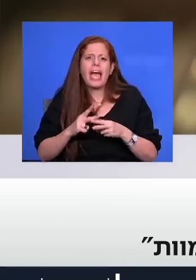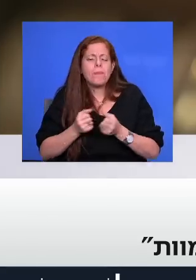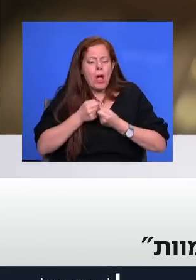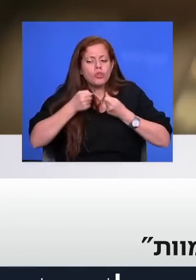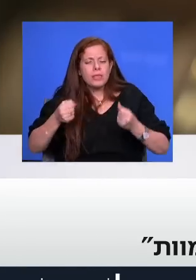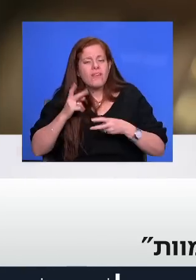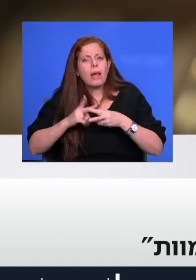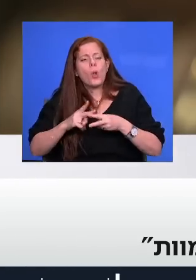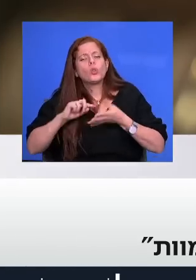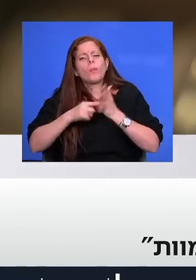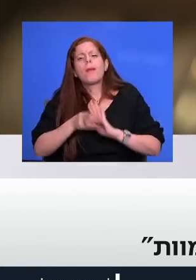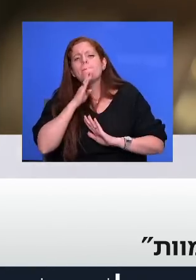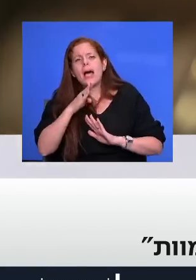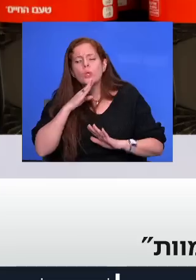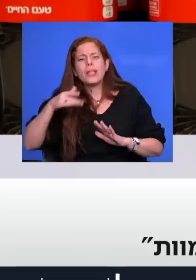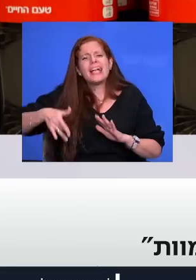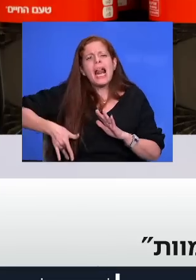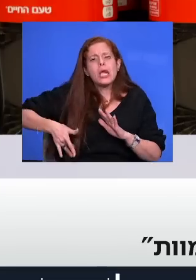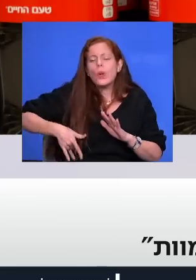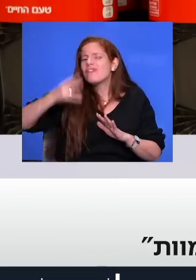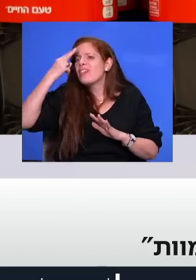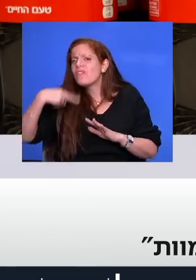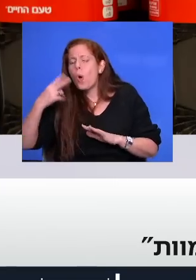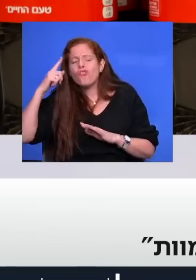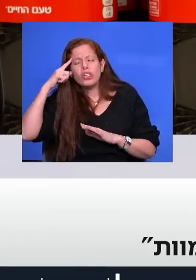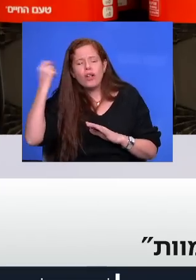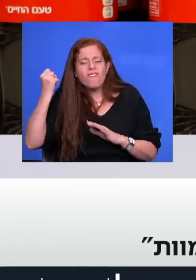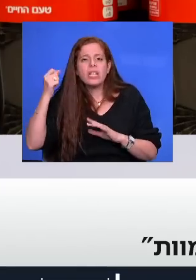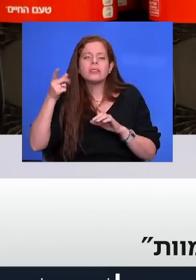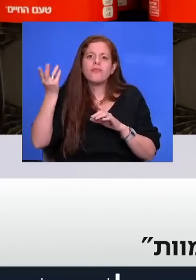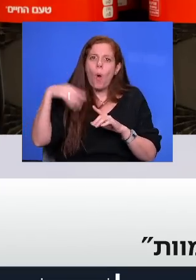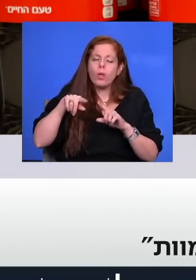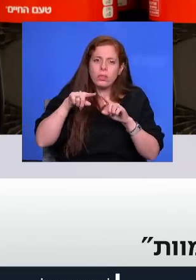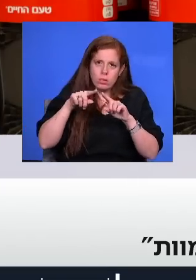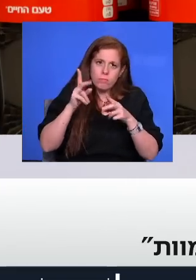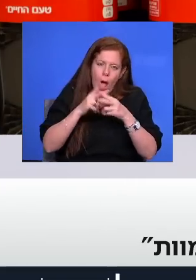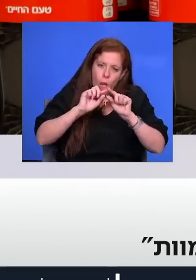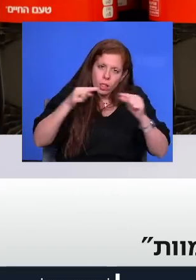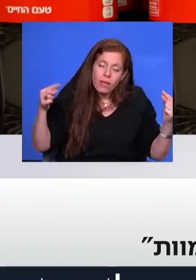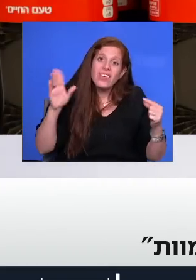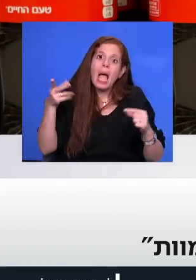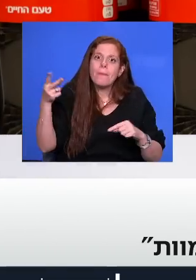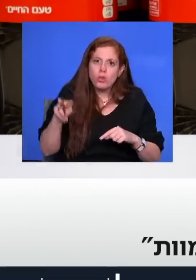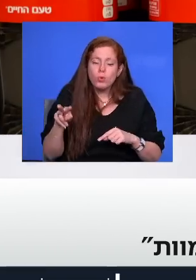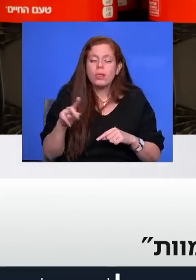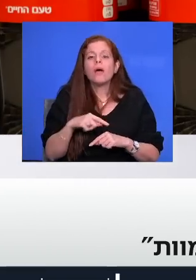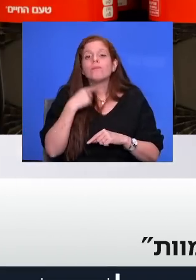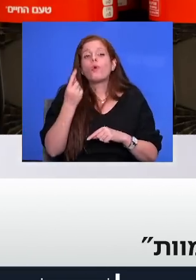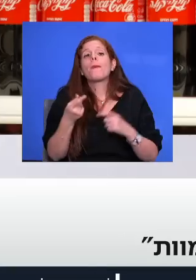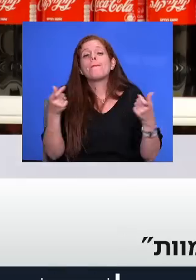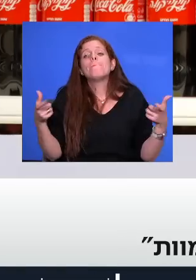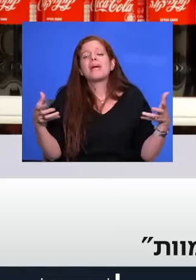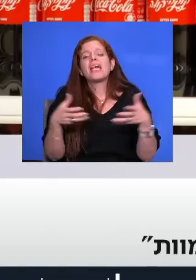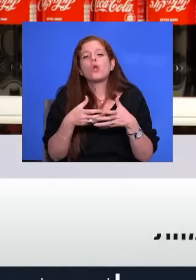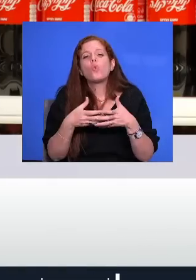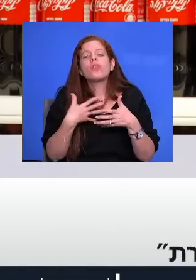לבעיות כליות ולשבץ ולעיוורון ולעוד מחלות, וכמובן גם לתמותה. אומרים לנו באיגוד בריאות הציבור,